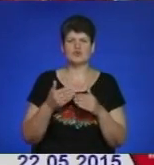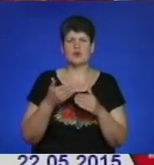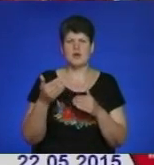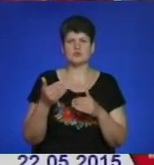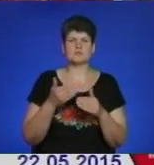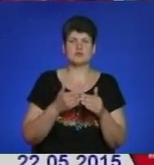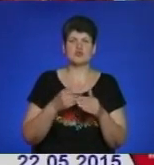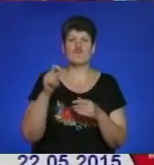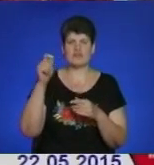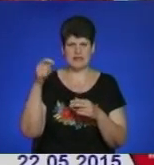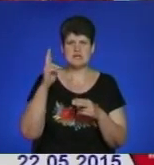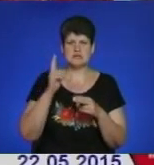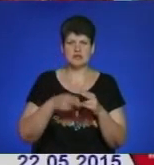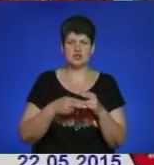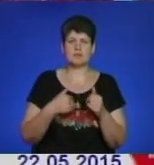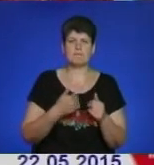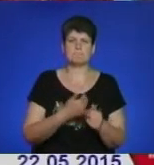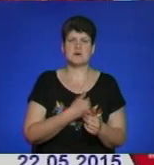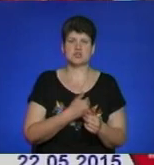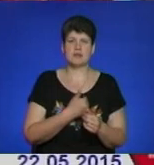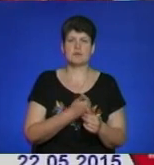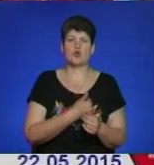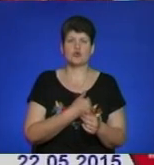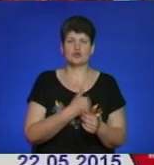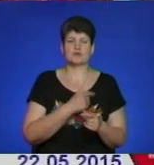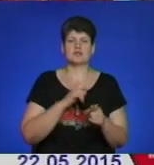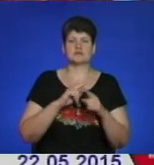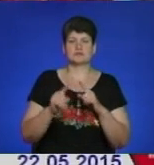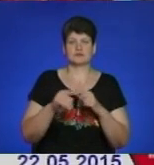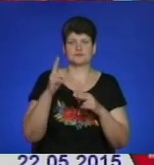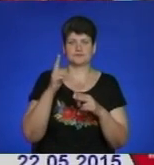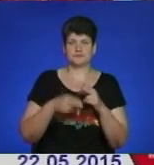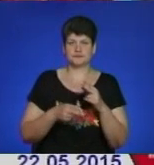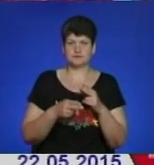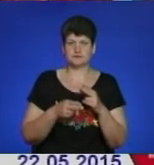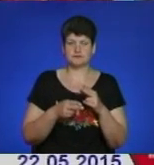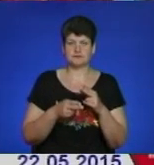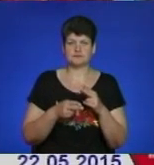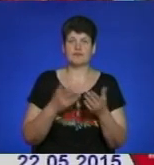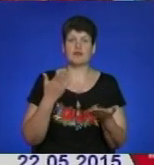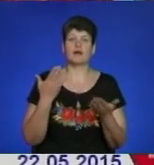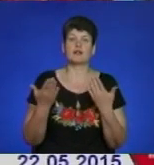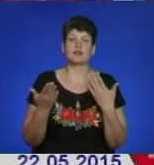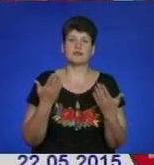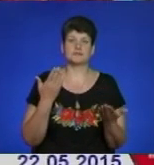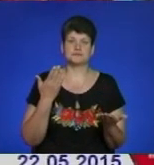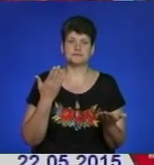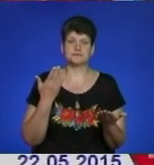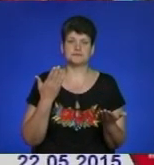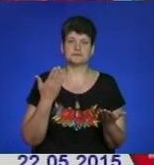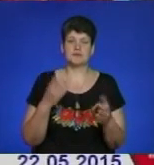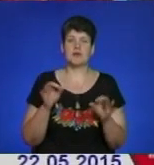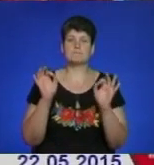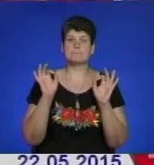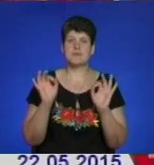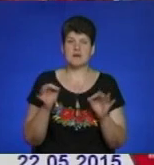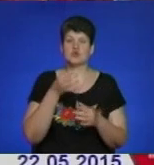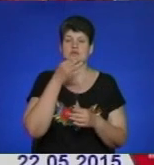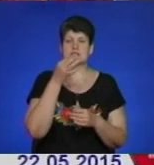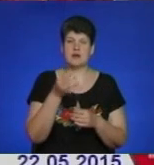залишається м'язова пам'ять. І тому, якщо їм, не дай Боже, доведеться опинитися в ситуації, коли потрібна буде допомога, вони не